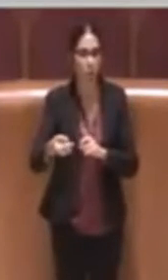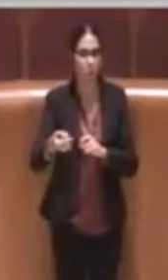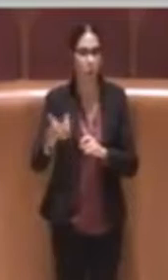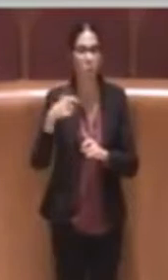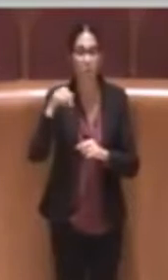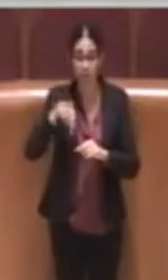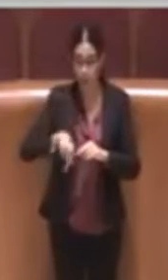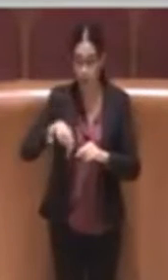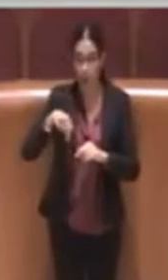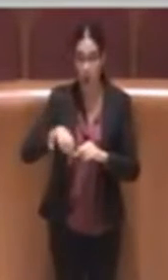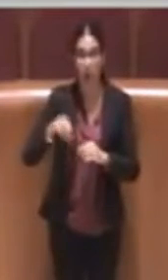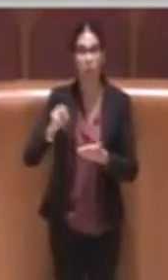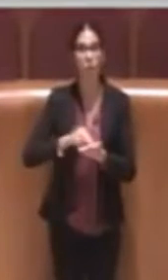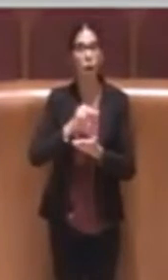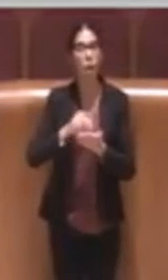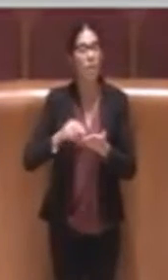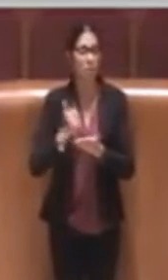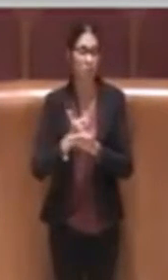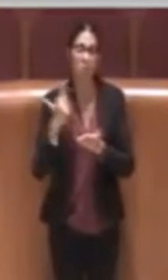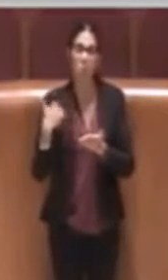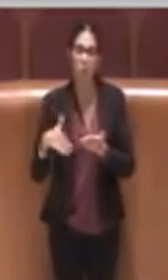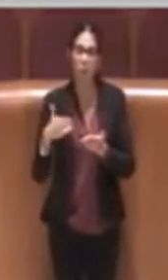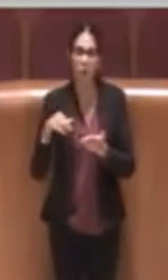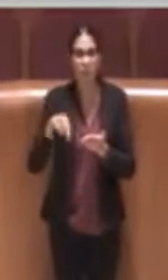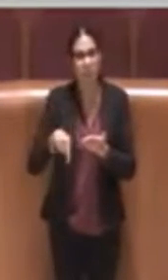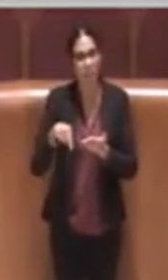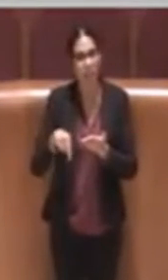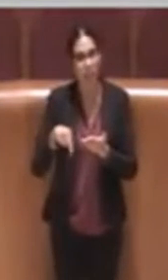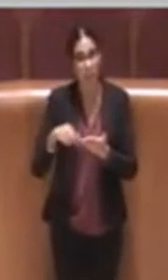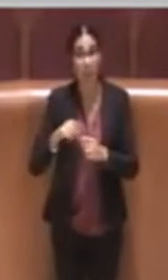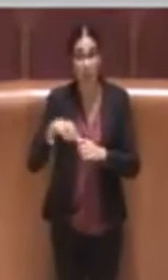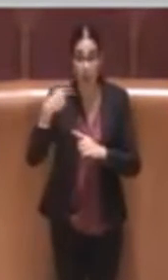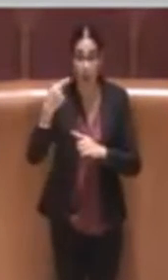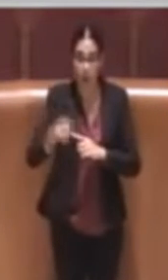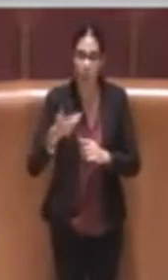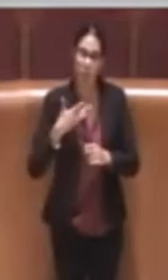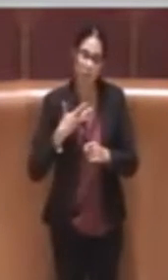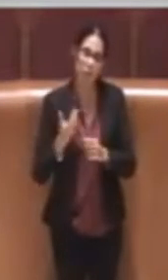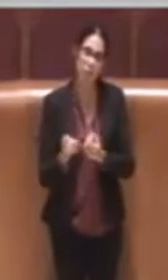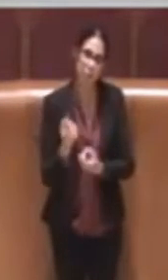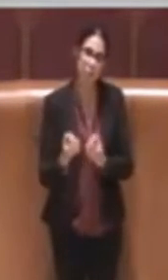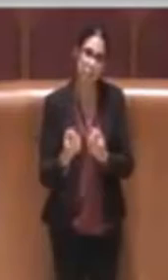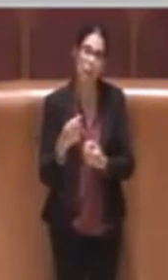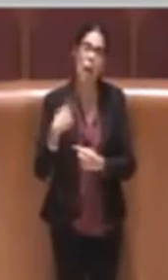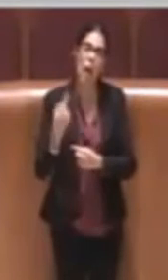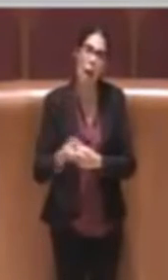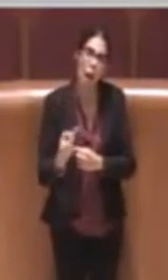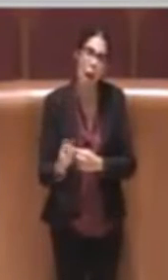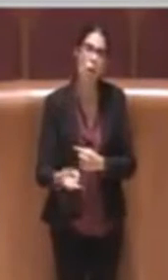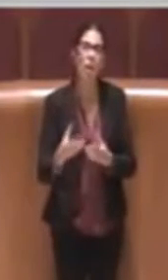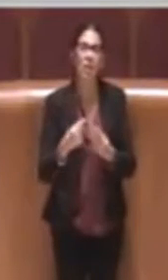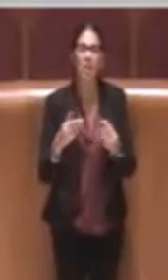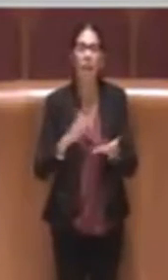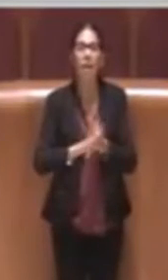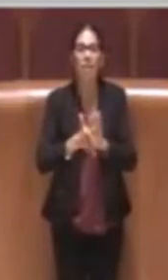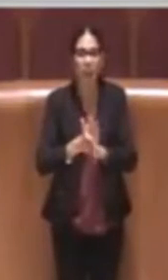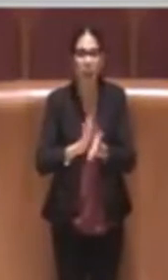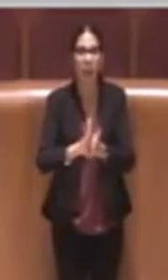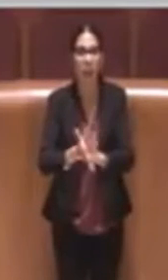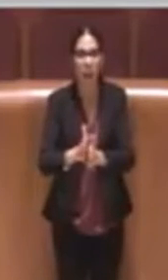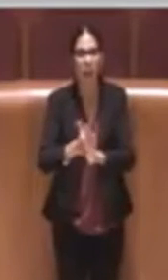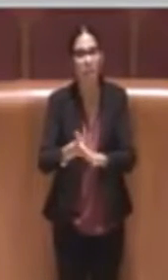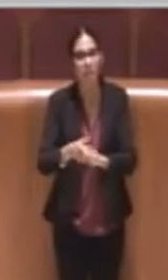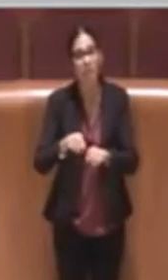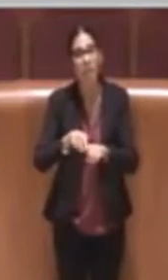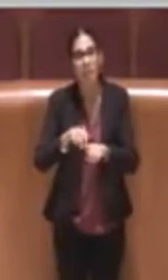questa nostra votazione così importante in aula devono avvenire ancora tanti atti che sono sicuramente atti